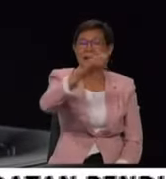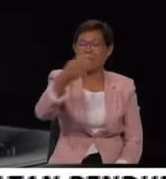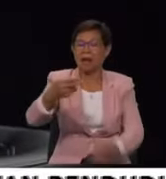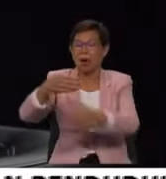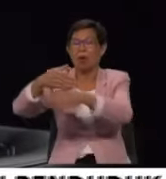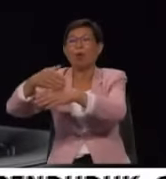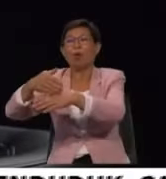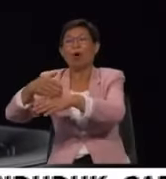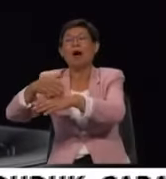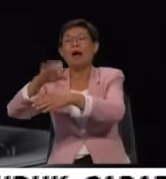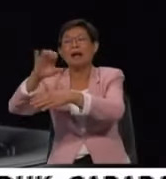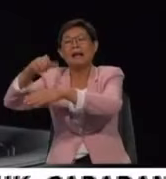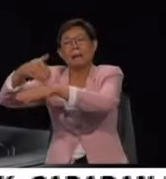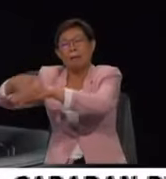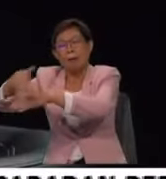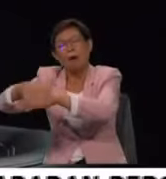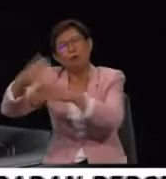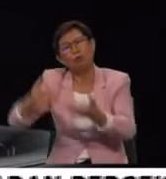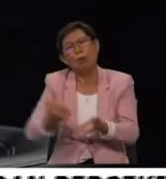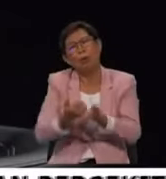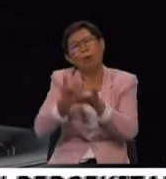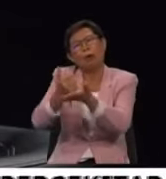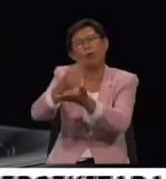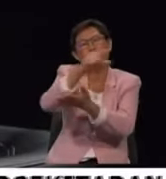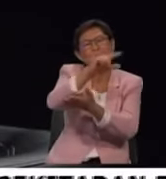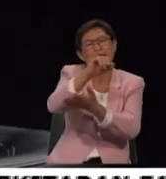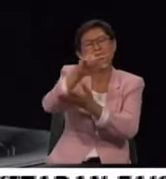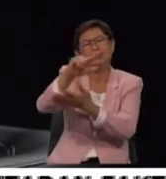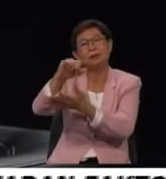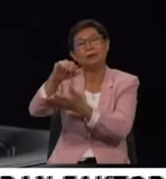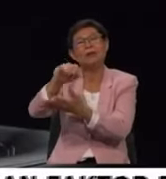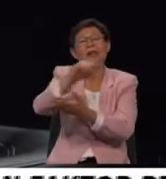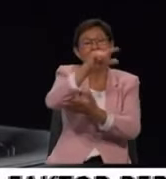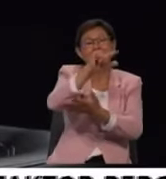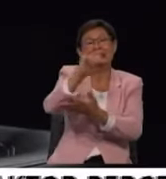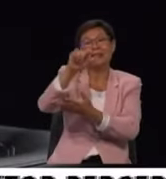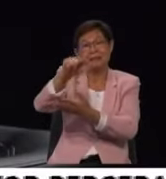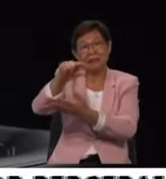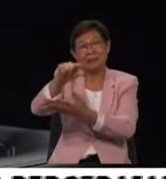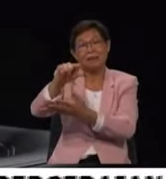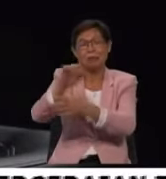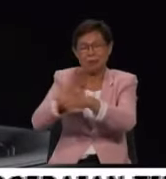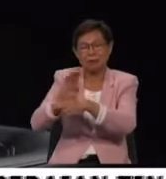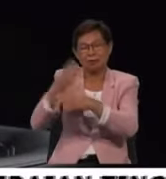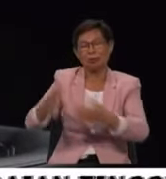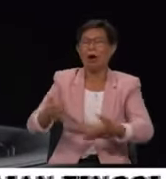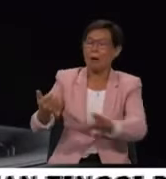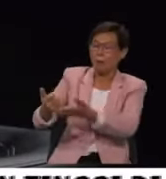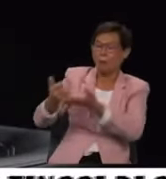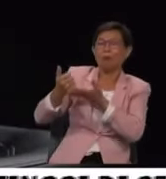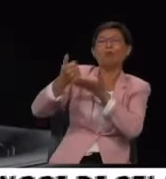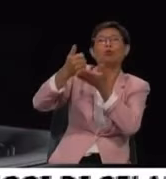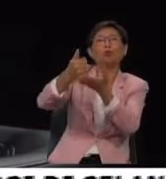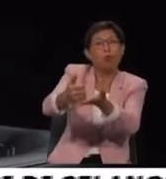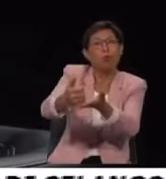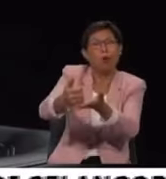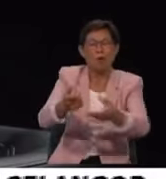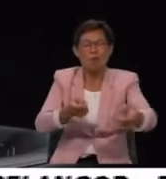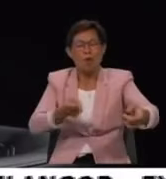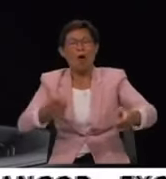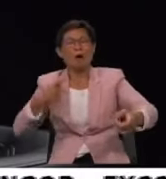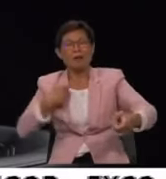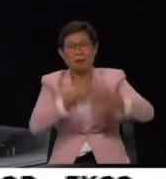penghantaran dan sebagainya telah membantu sedikit sebanyak membantu kita dari segi a mengawal keadaan di mana apabila kita